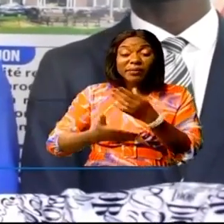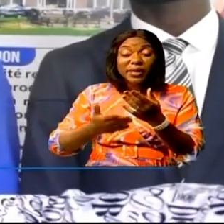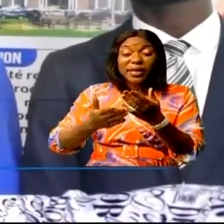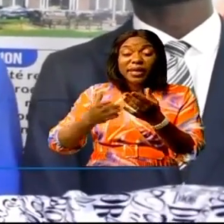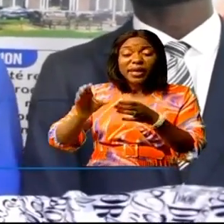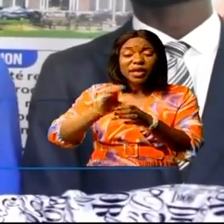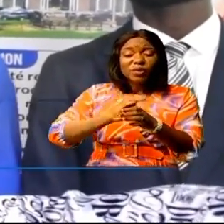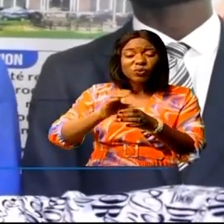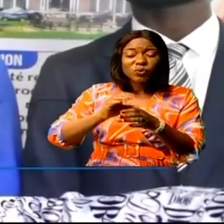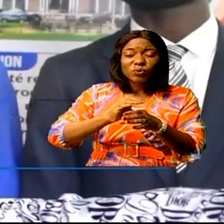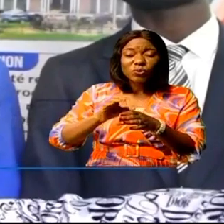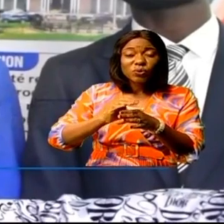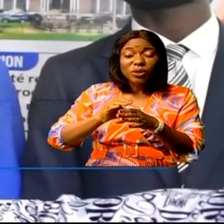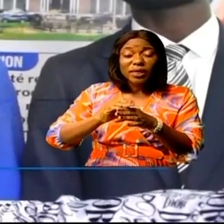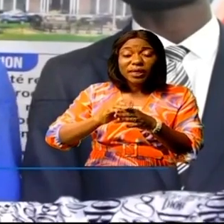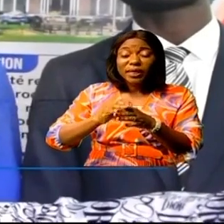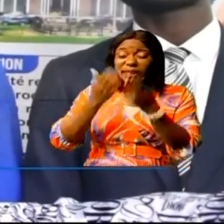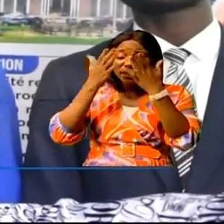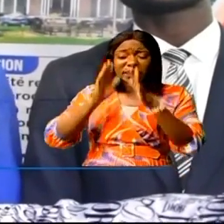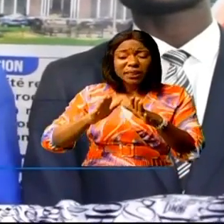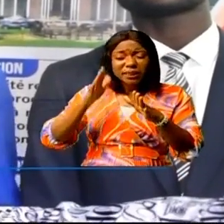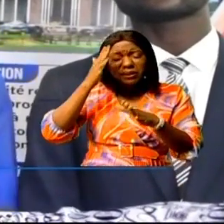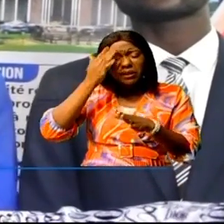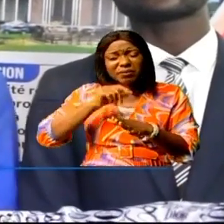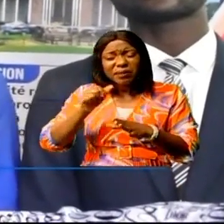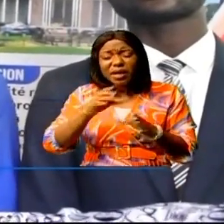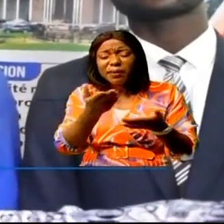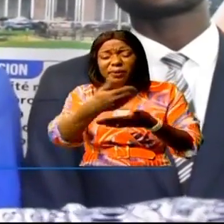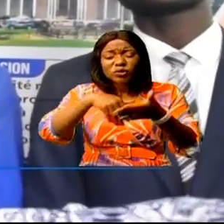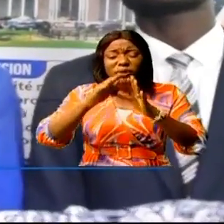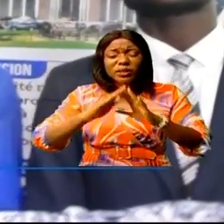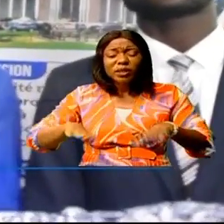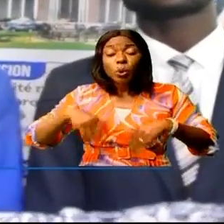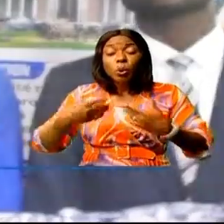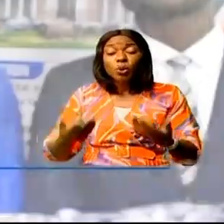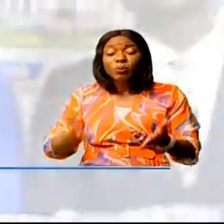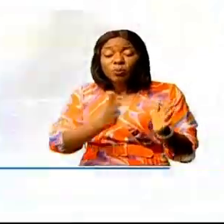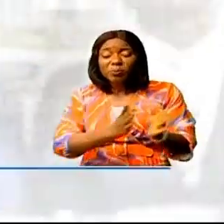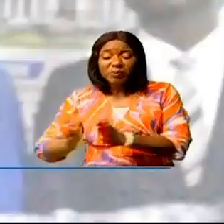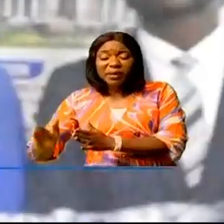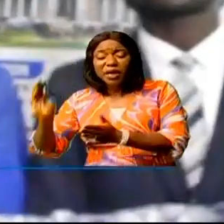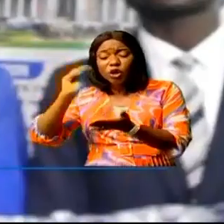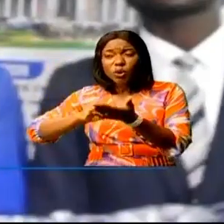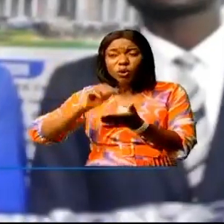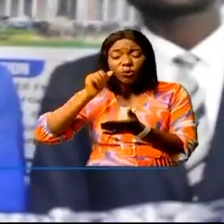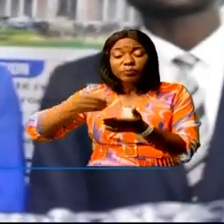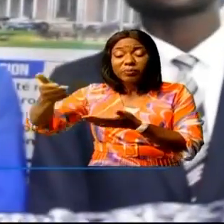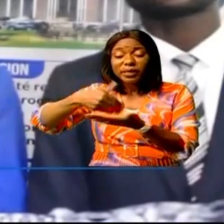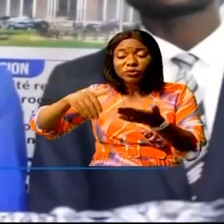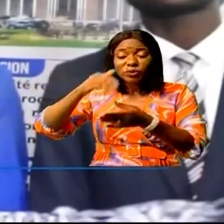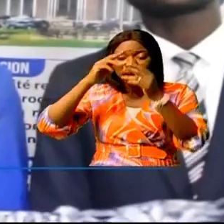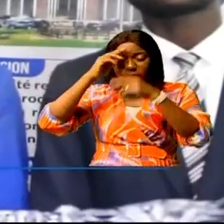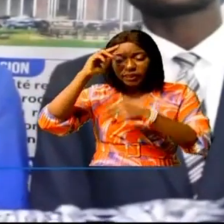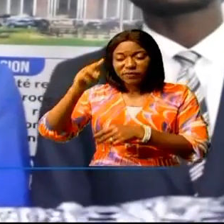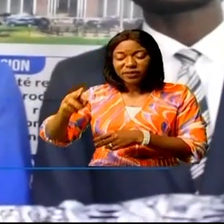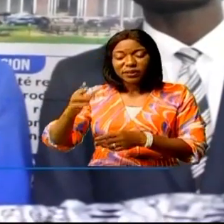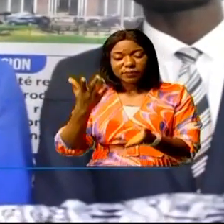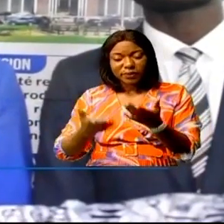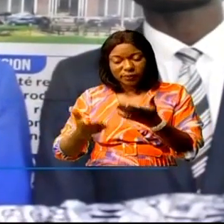où aller, quoi faire, alors qu'ils doivent rentrer à la maison, préparer les cours. Et par rapport